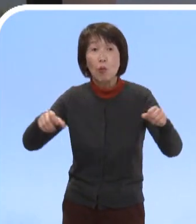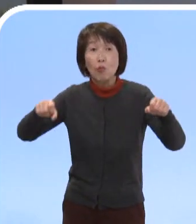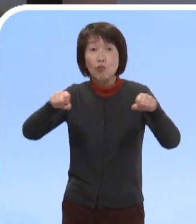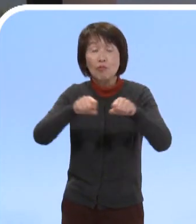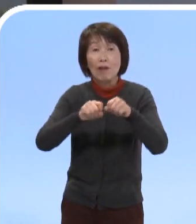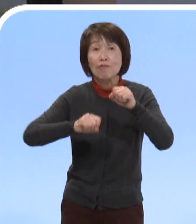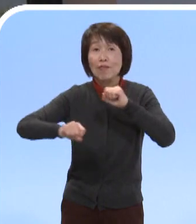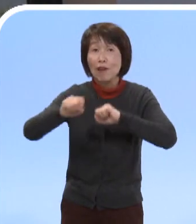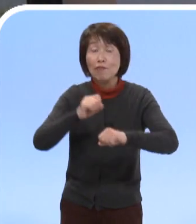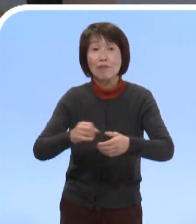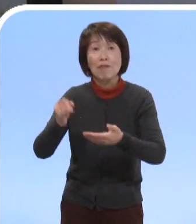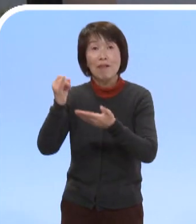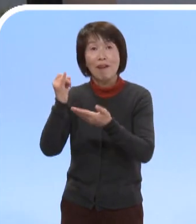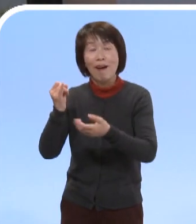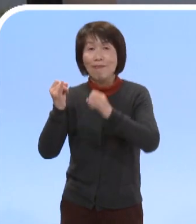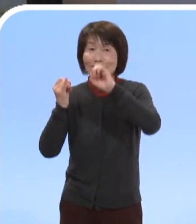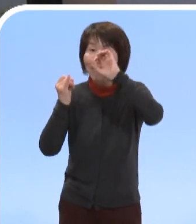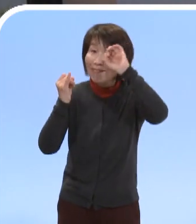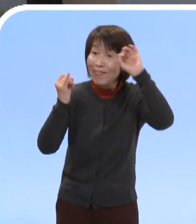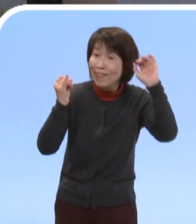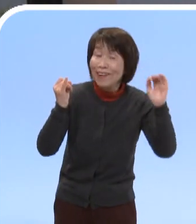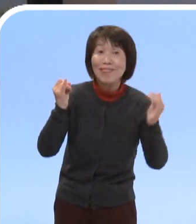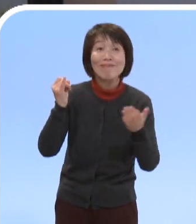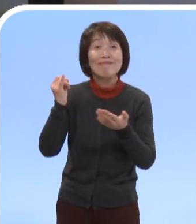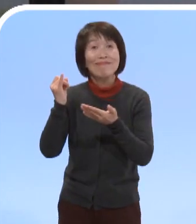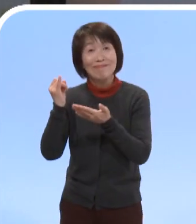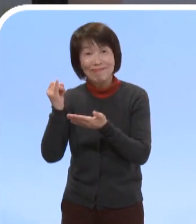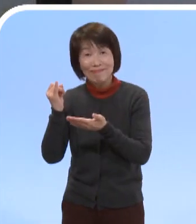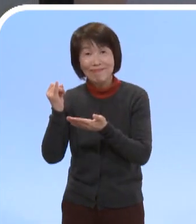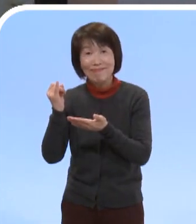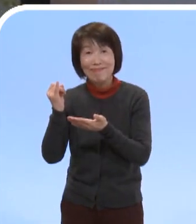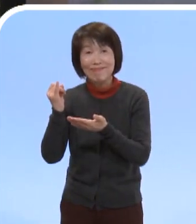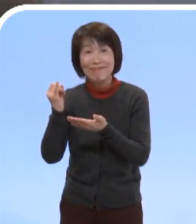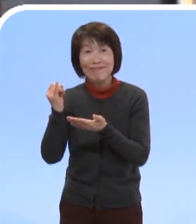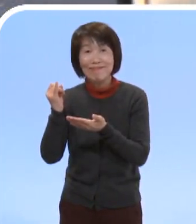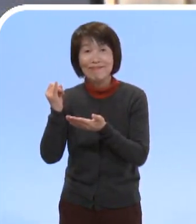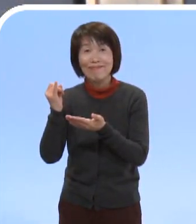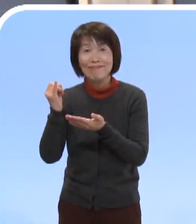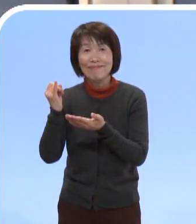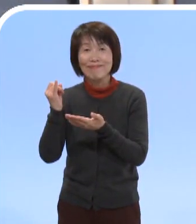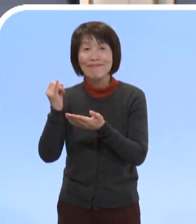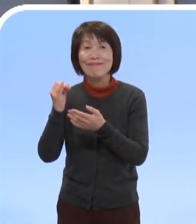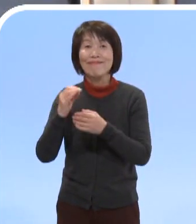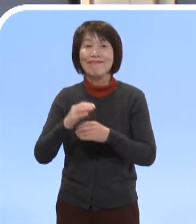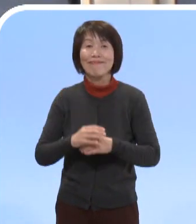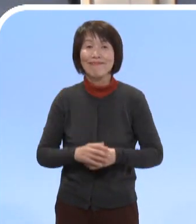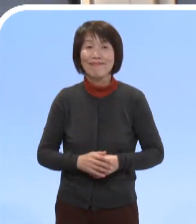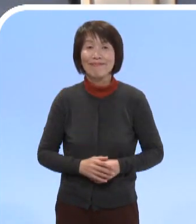する側とされる側をつないでいる浅場さん、確かに輝いていました。